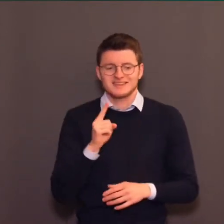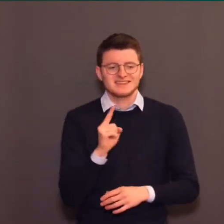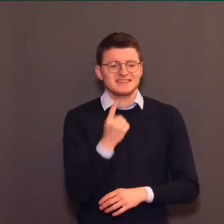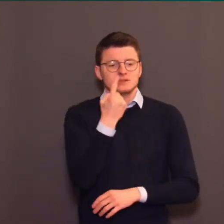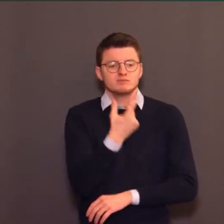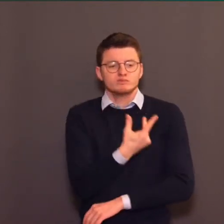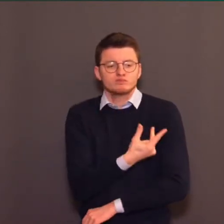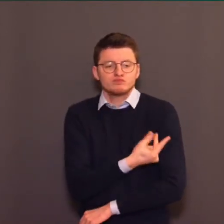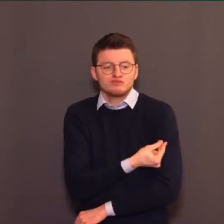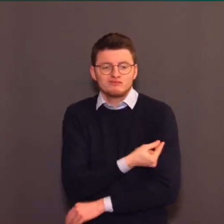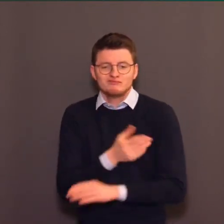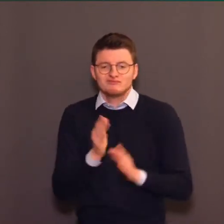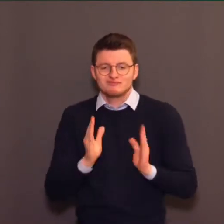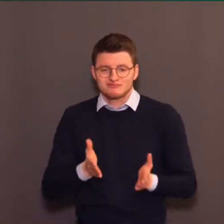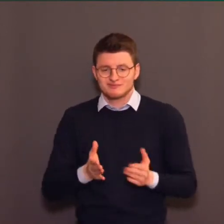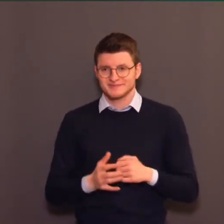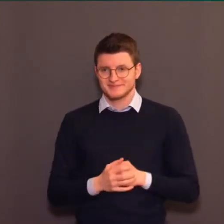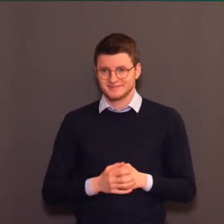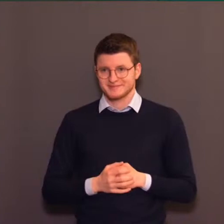Ondertussen hebben